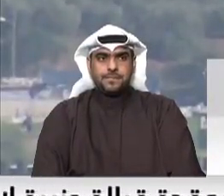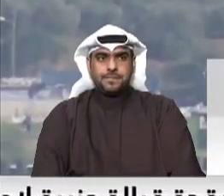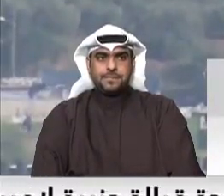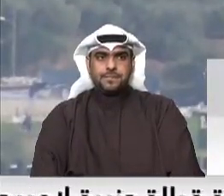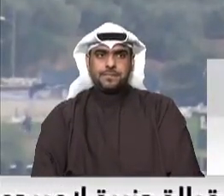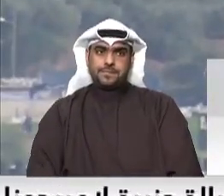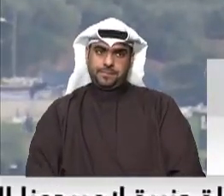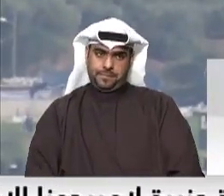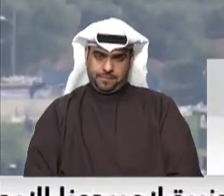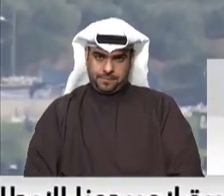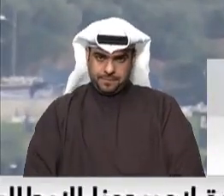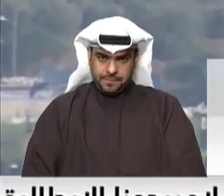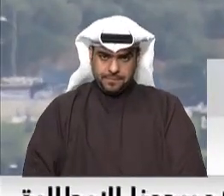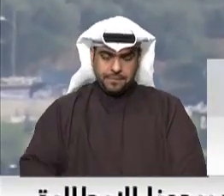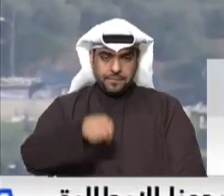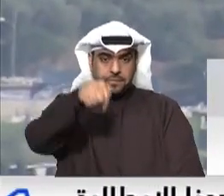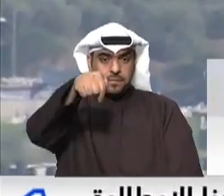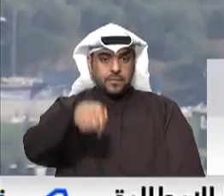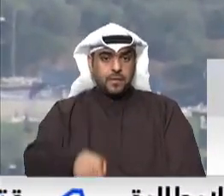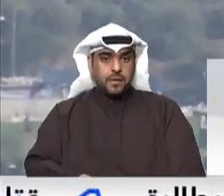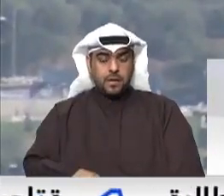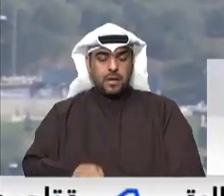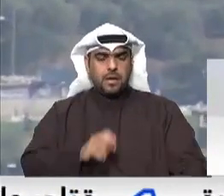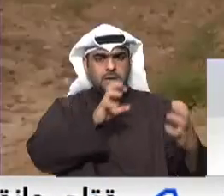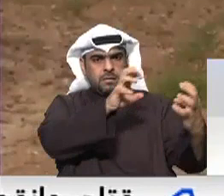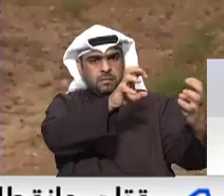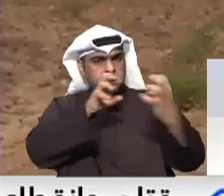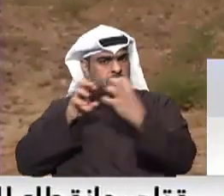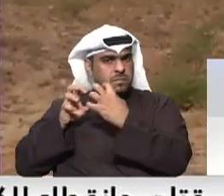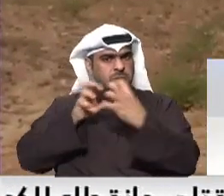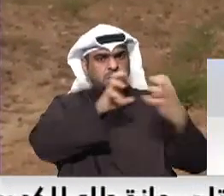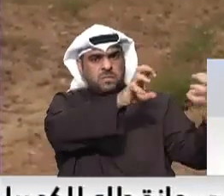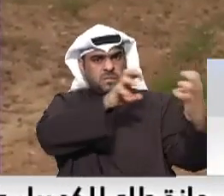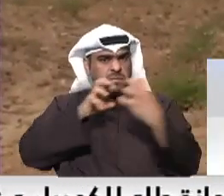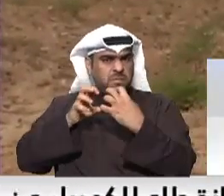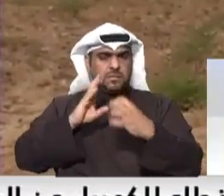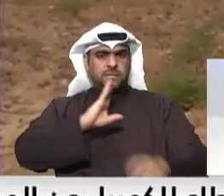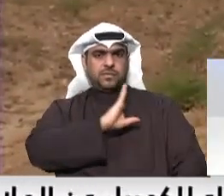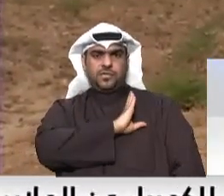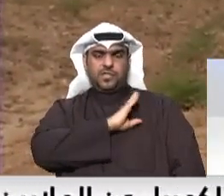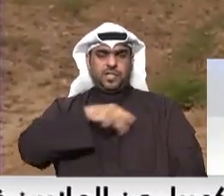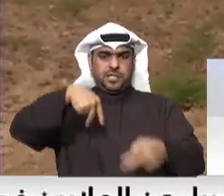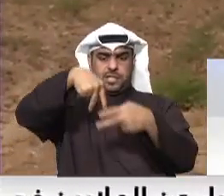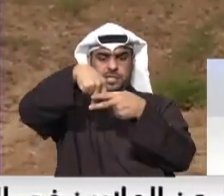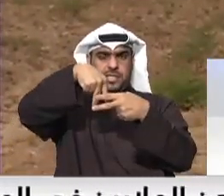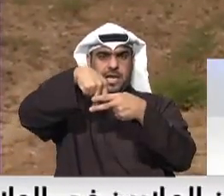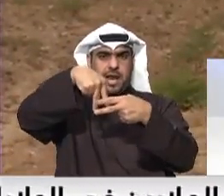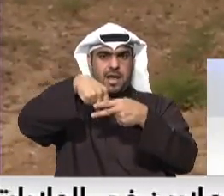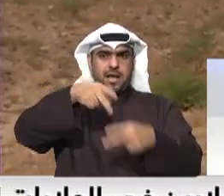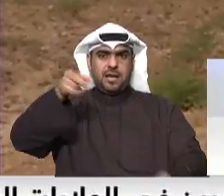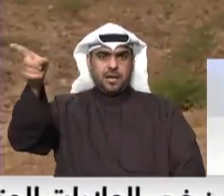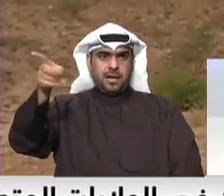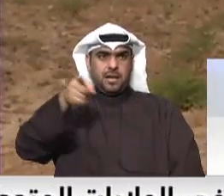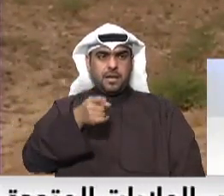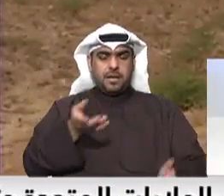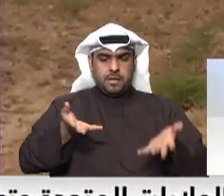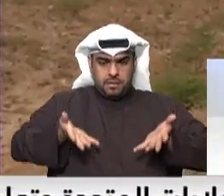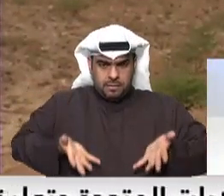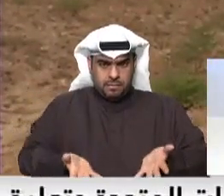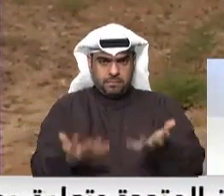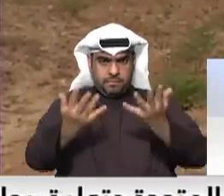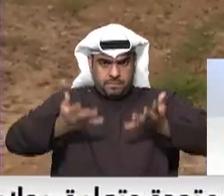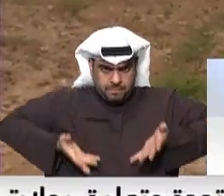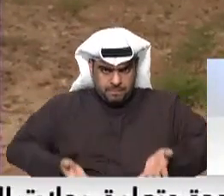توتر ميداني يخيم على طول حدود قطاع غزة، فقد توغلت 5 جرافات عسكرية إسرائيلية ودبابة في